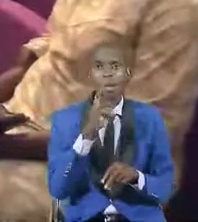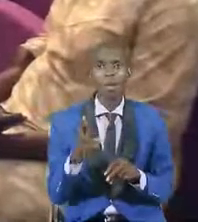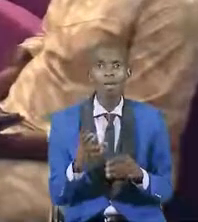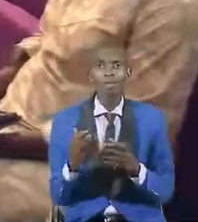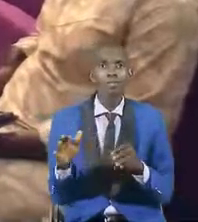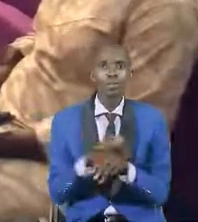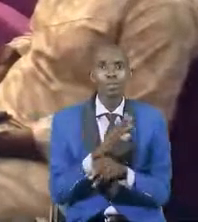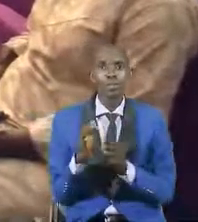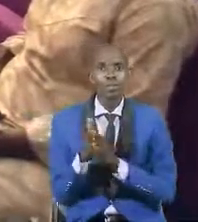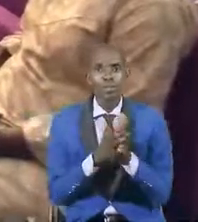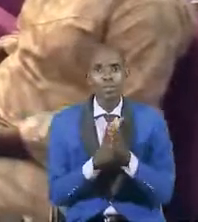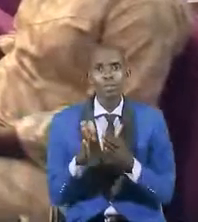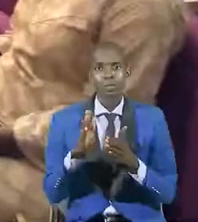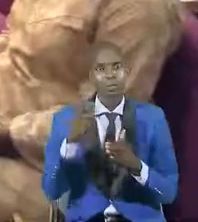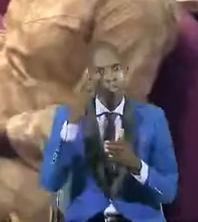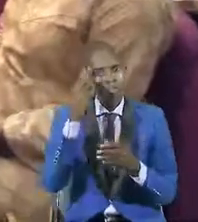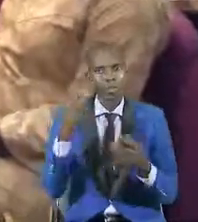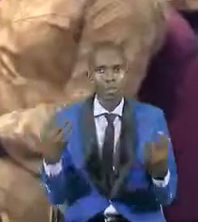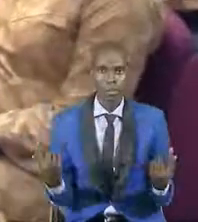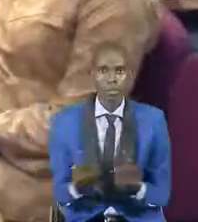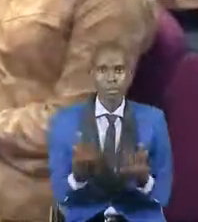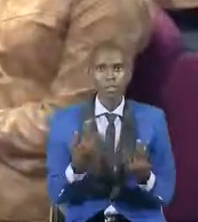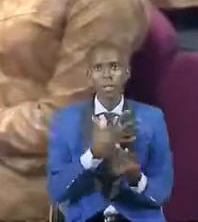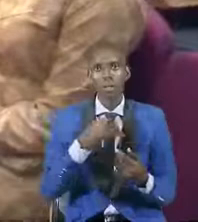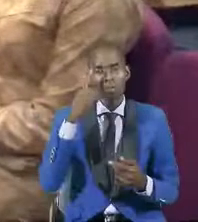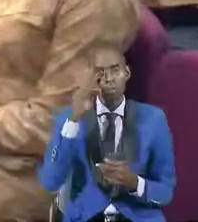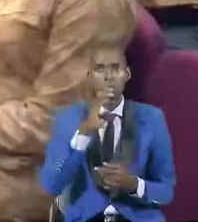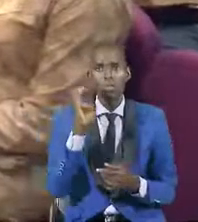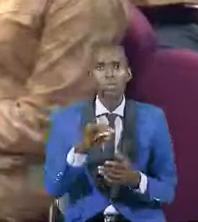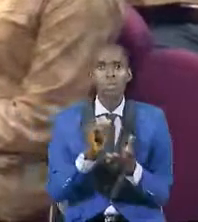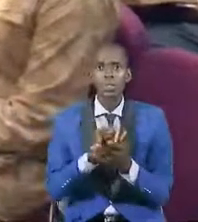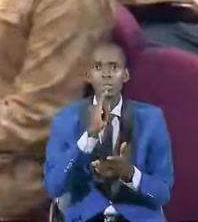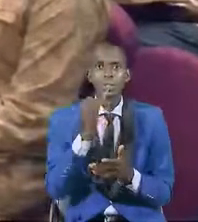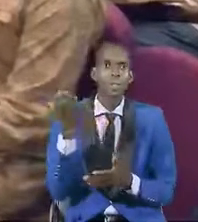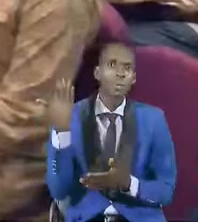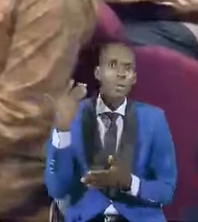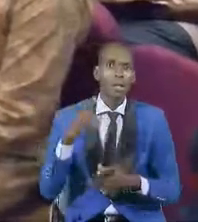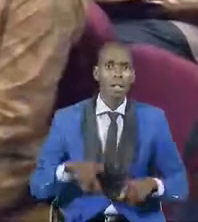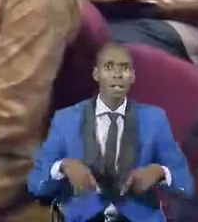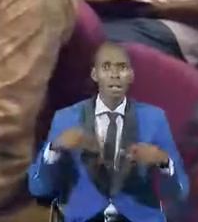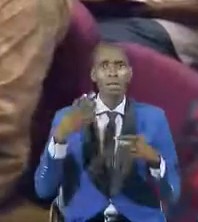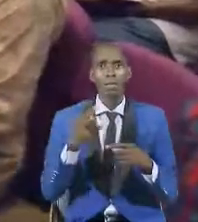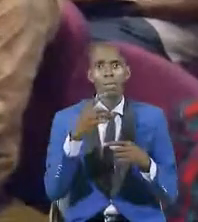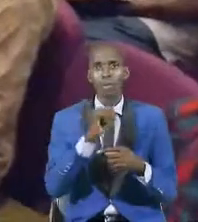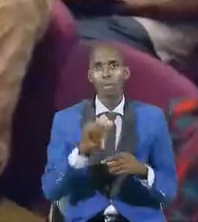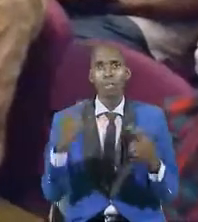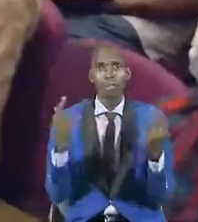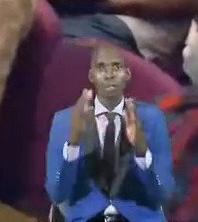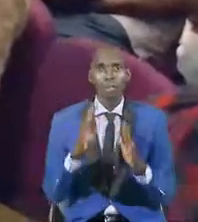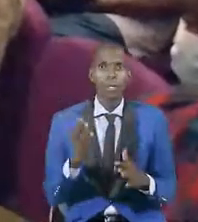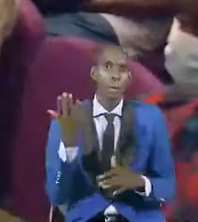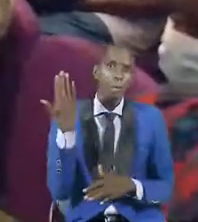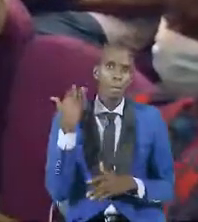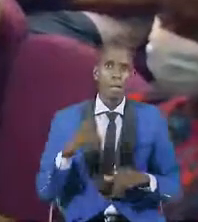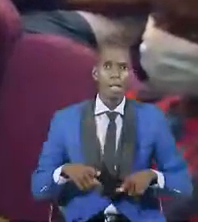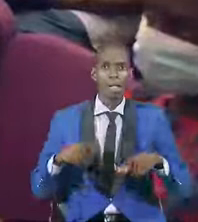en étaient passionnés et zélés pour le péché. Alors c'est la vie passée du pécheur, la vie